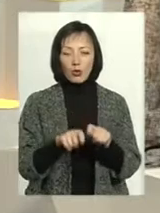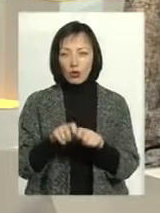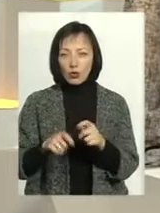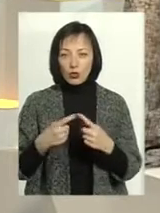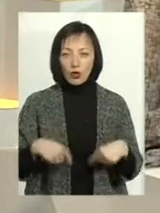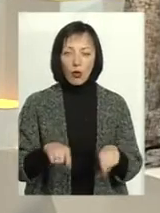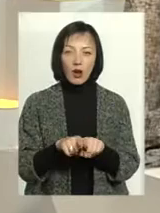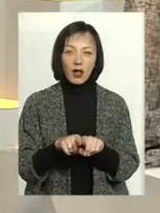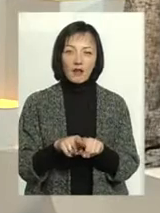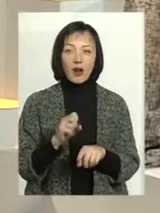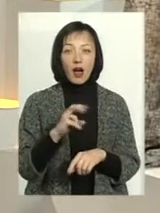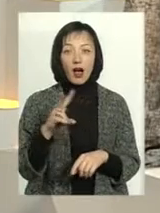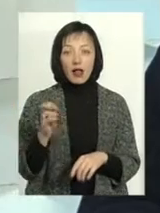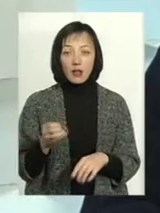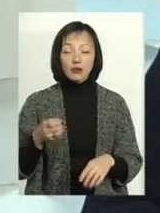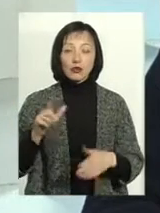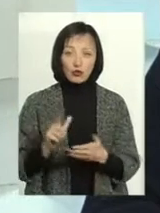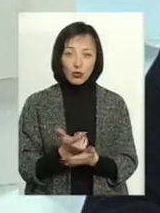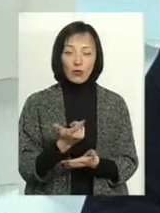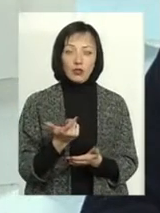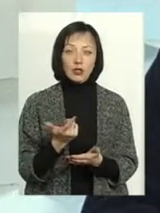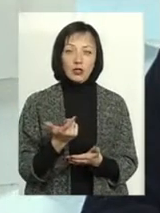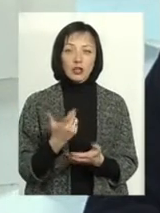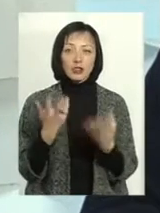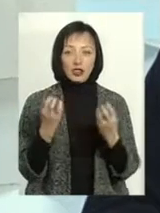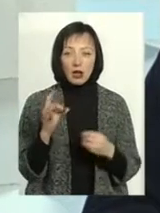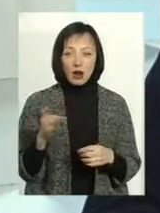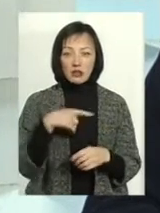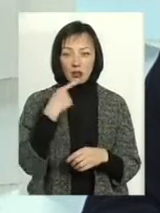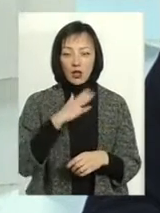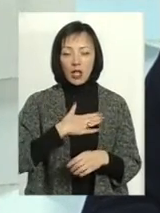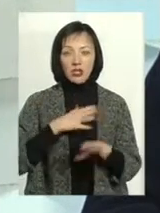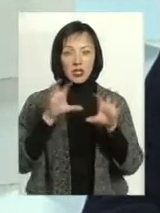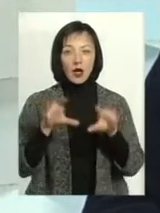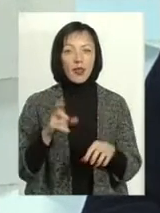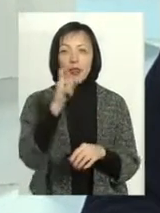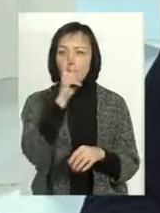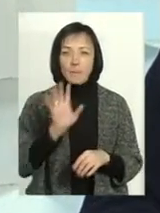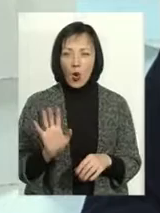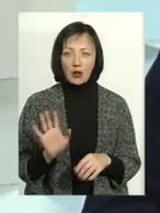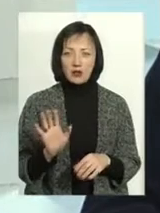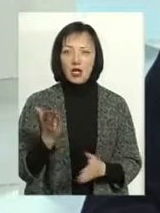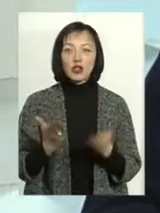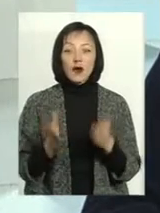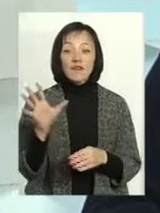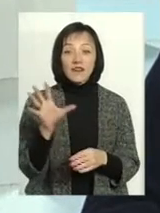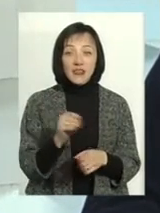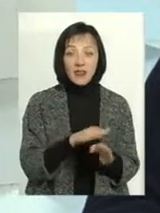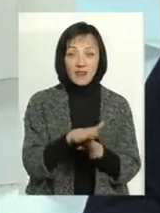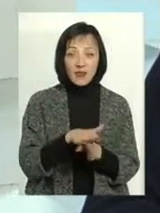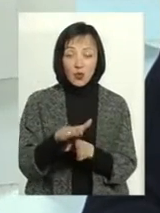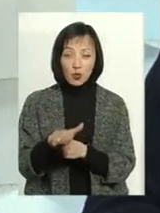органів. Але, знову ж таки, я ще раз кажу, що наше законодавство, воно непогане. Якщо б воно все